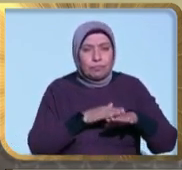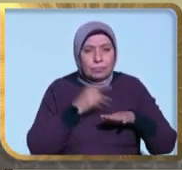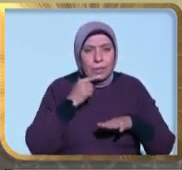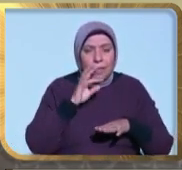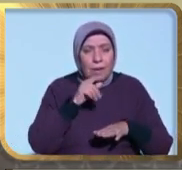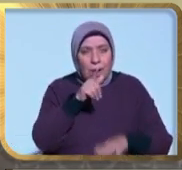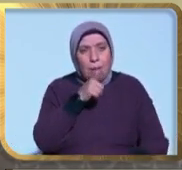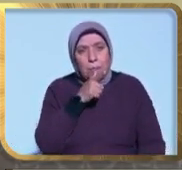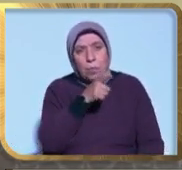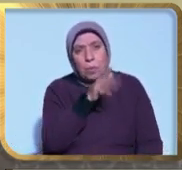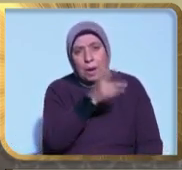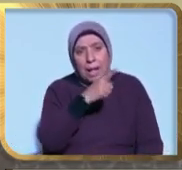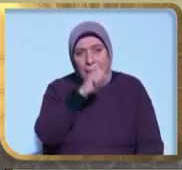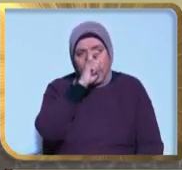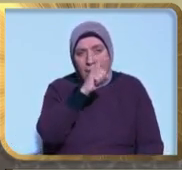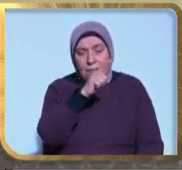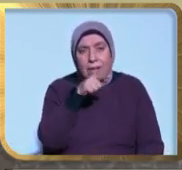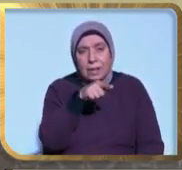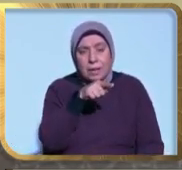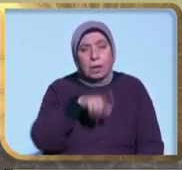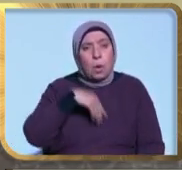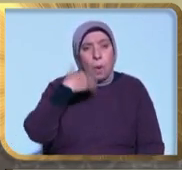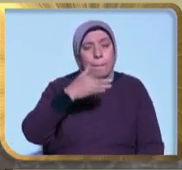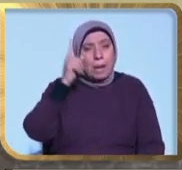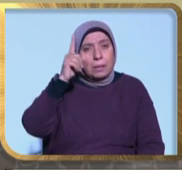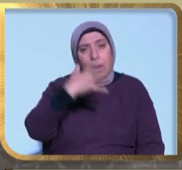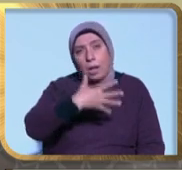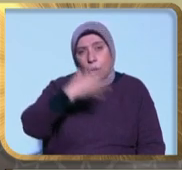للكافرين ثم